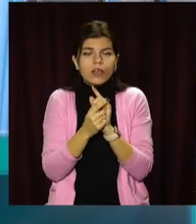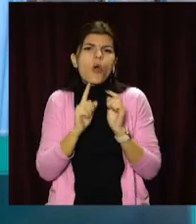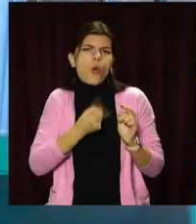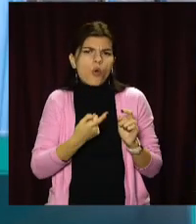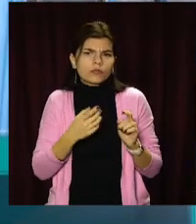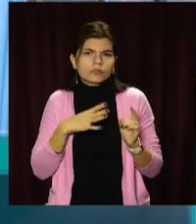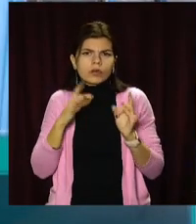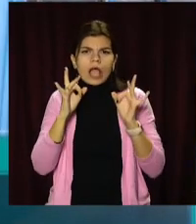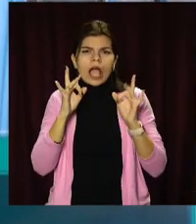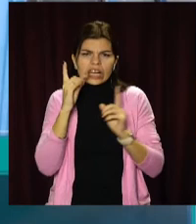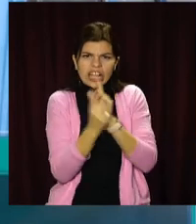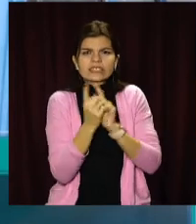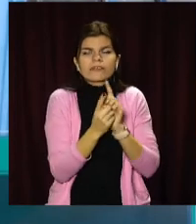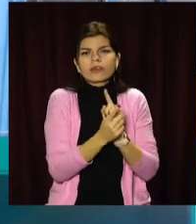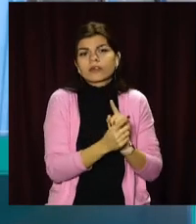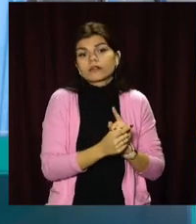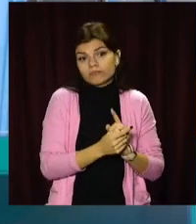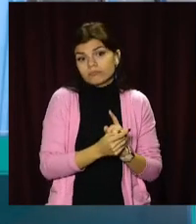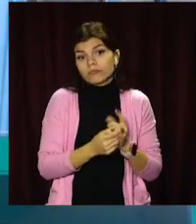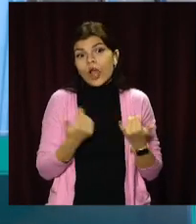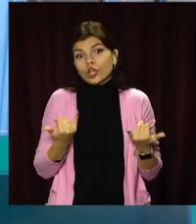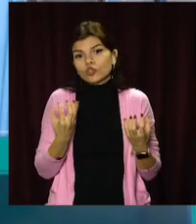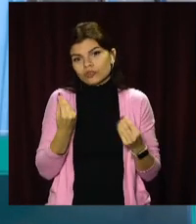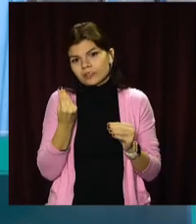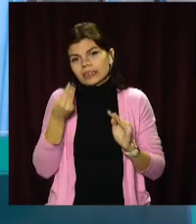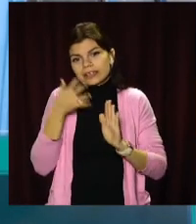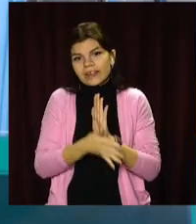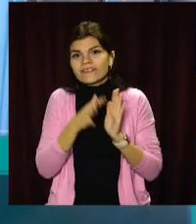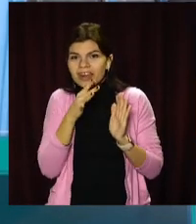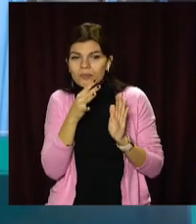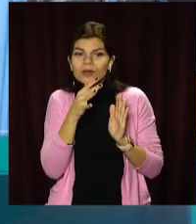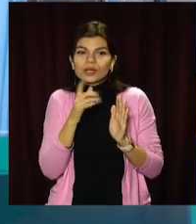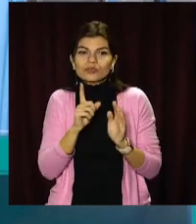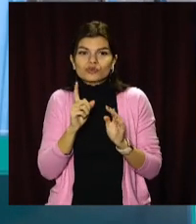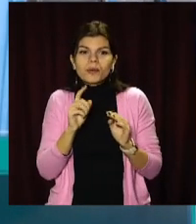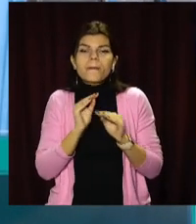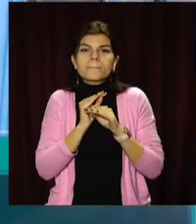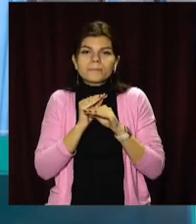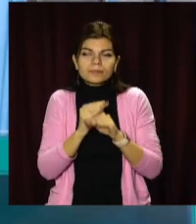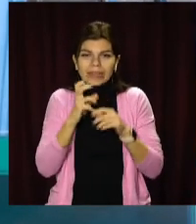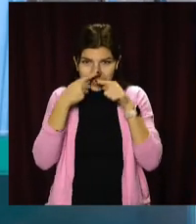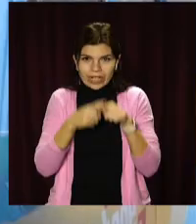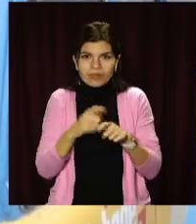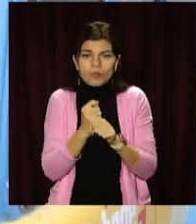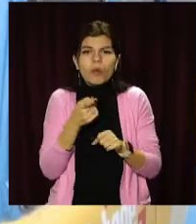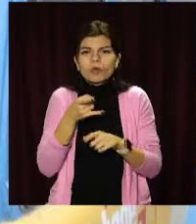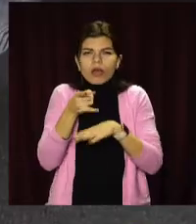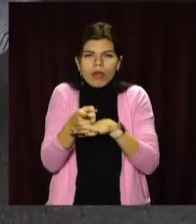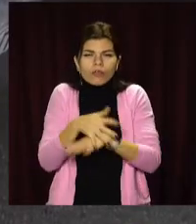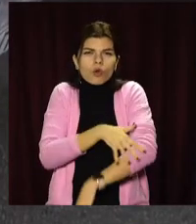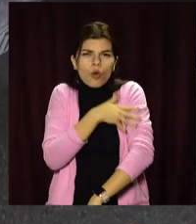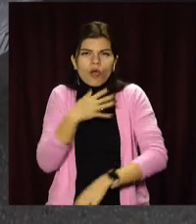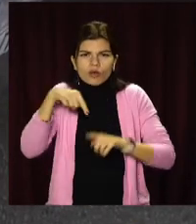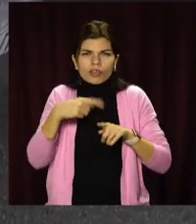реставрация, плюс небольшие доработки. Вот. Ну и плюс сейчас еще потратили там время, чтобы привести ее в нормальное техническое состояние, потому что машина стояла долго. А